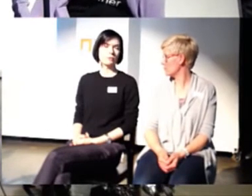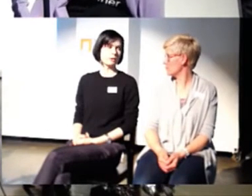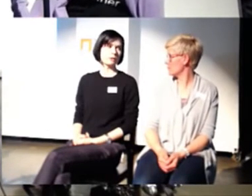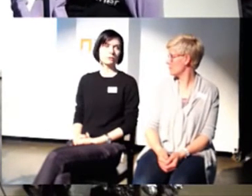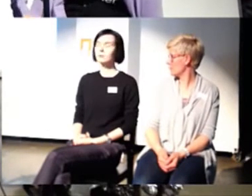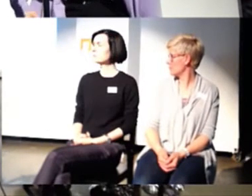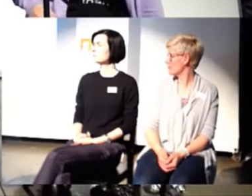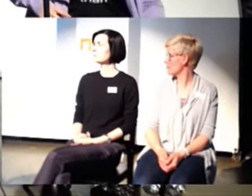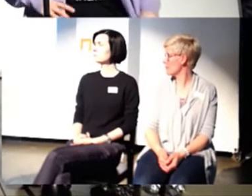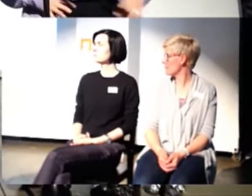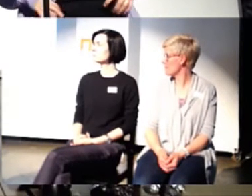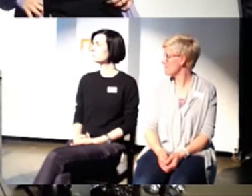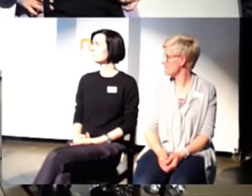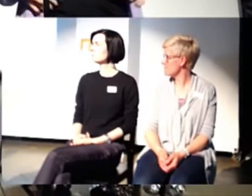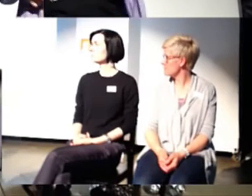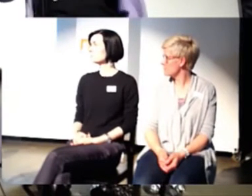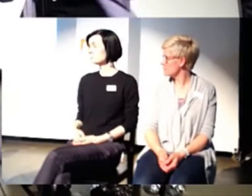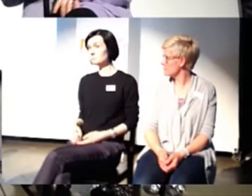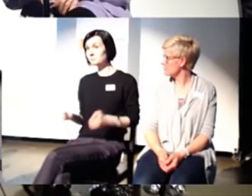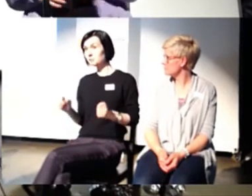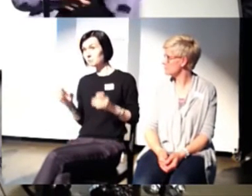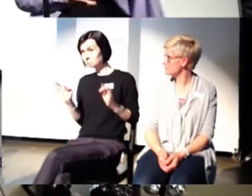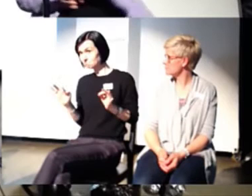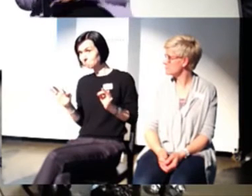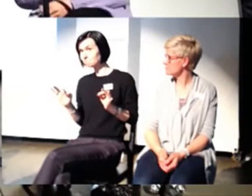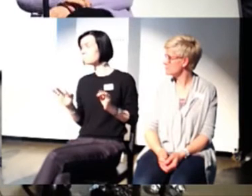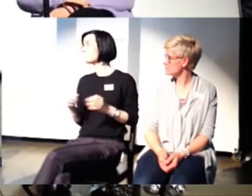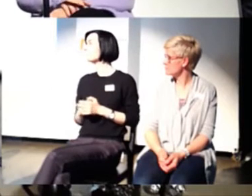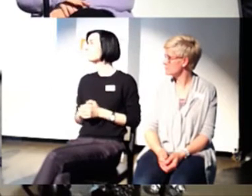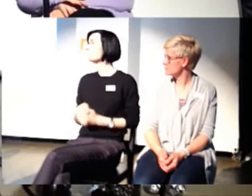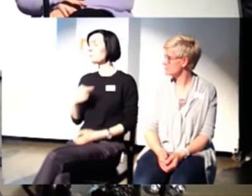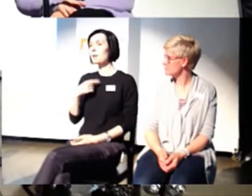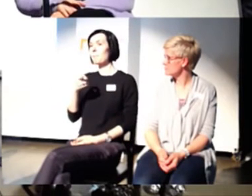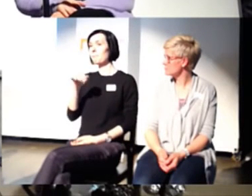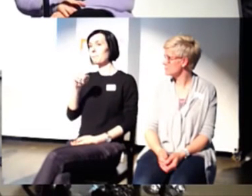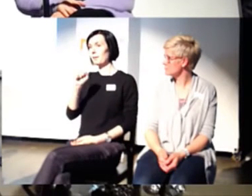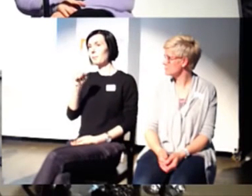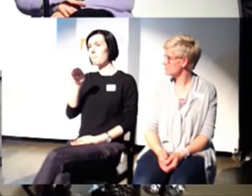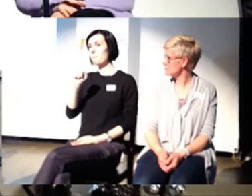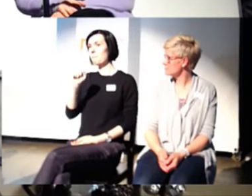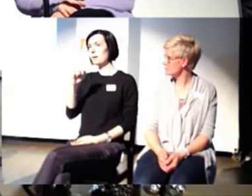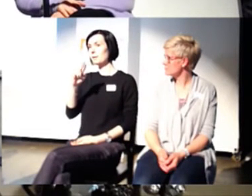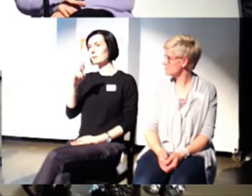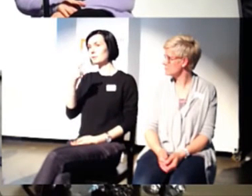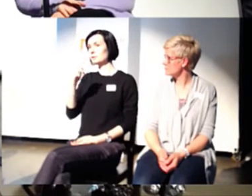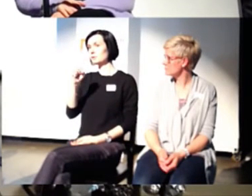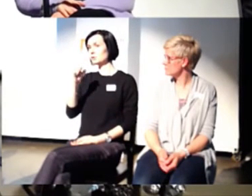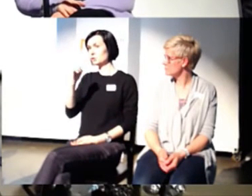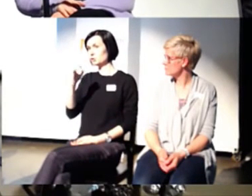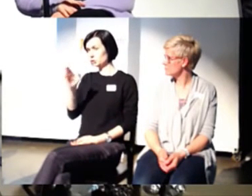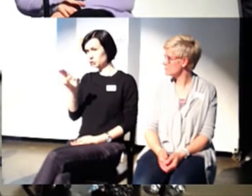Onko Marika nyt sen? Eli minä olen Valtpil ja toimin Saaren